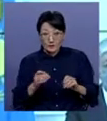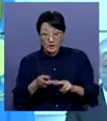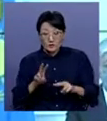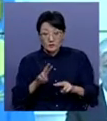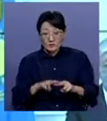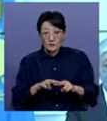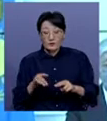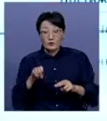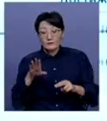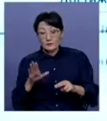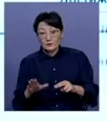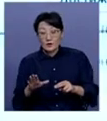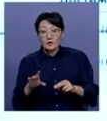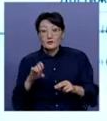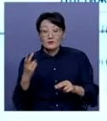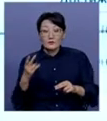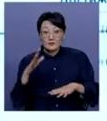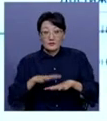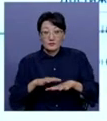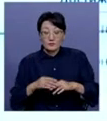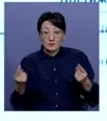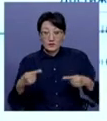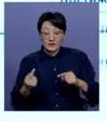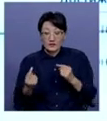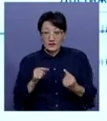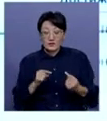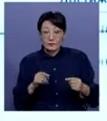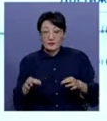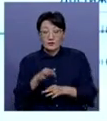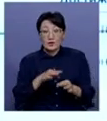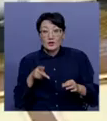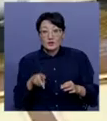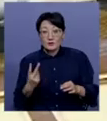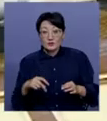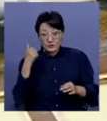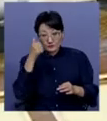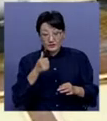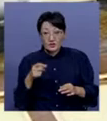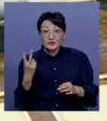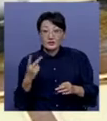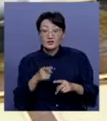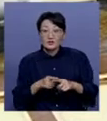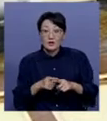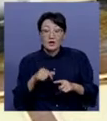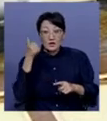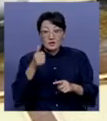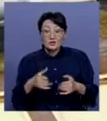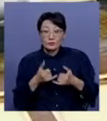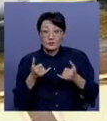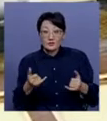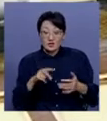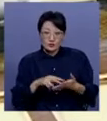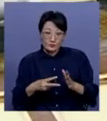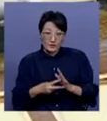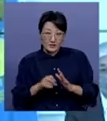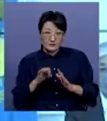қатар, Қасым-Жомарт Тоқаевқа ұлттық банктің дағдарысқа қарсы бастамалары 2020 жылдың екінші жарты жылдығына арналған жоспары